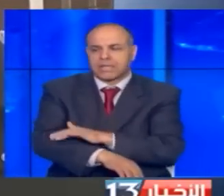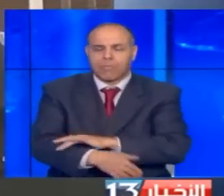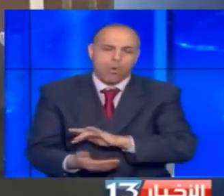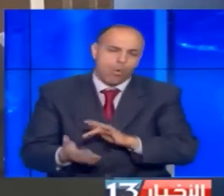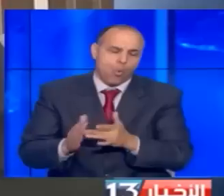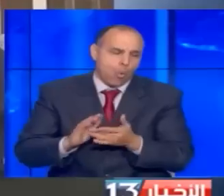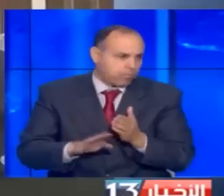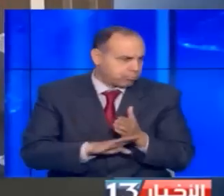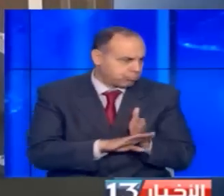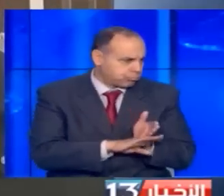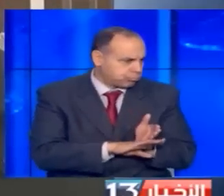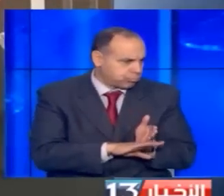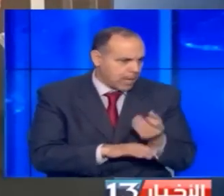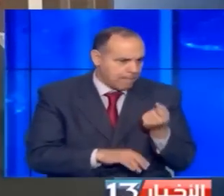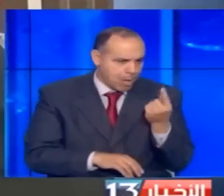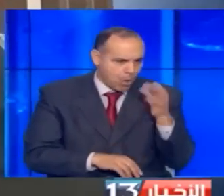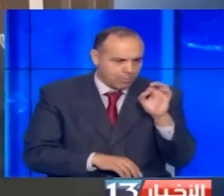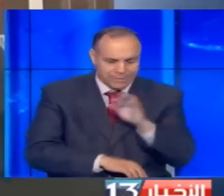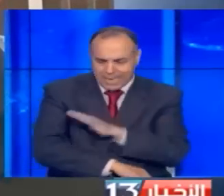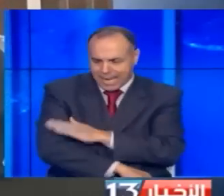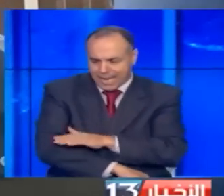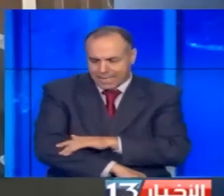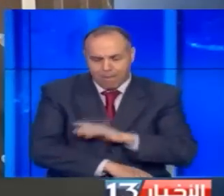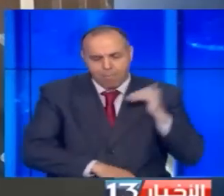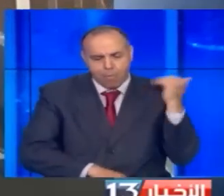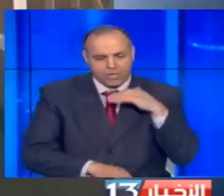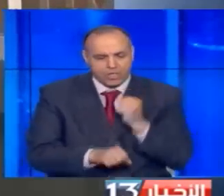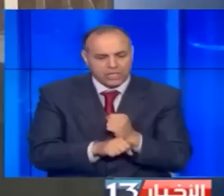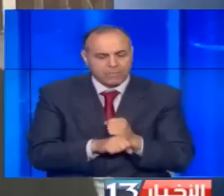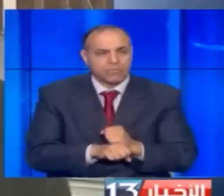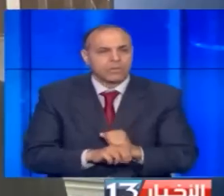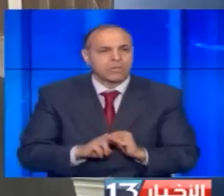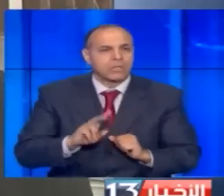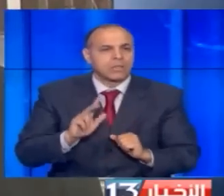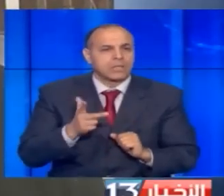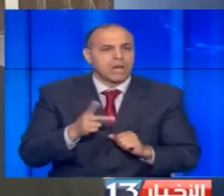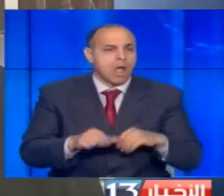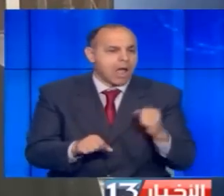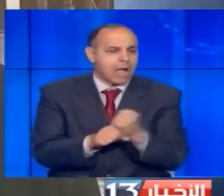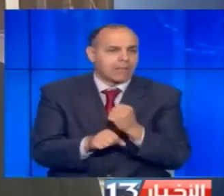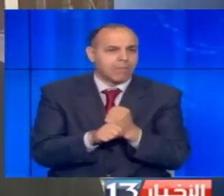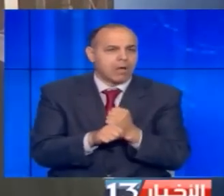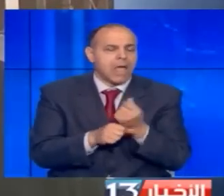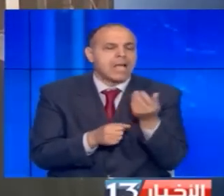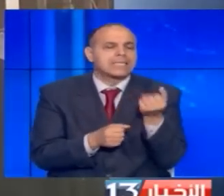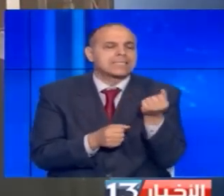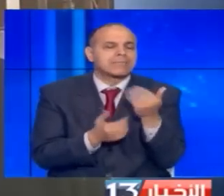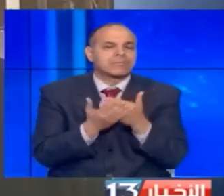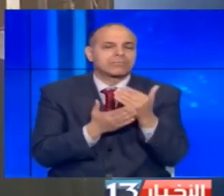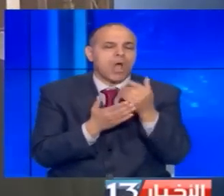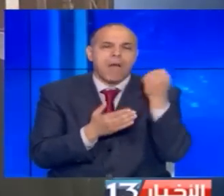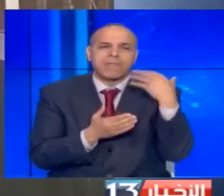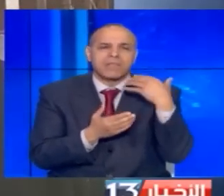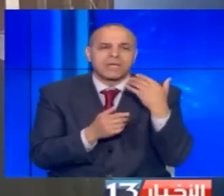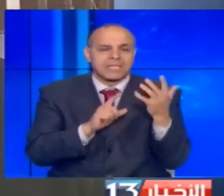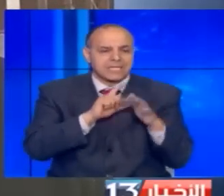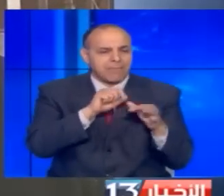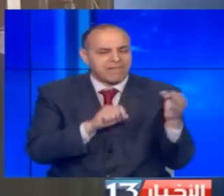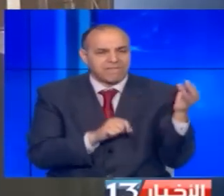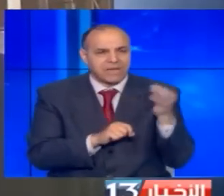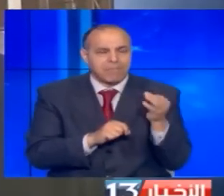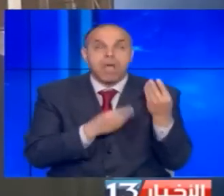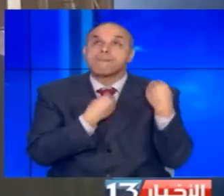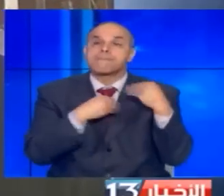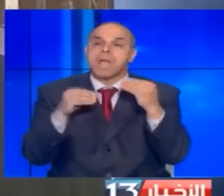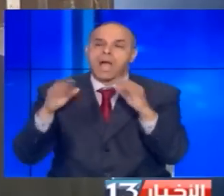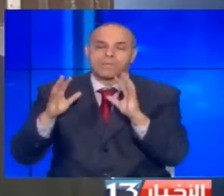المراحل نتاعو الكل باش توصل ل 150 بصفه مباشره. الانتاج نتاعنا اللي هو ماده الجبس ان شاء الله باش يكون منها 70%